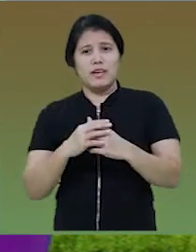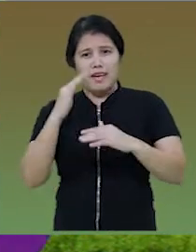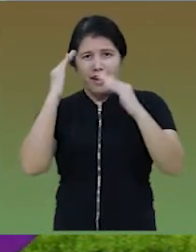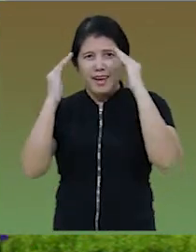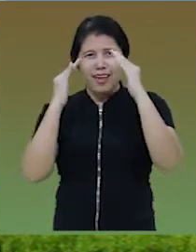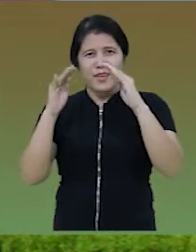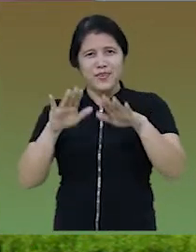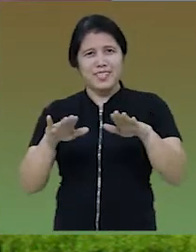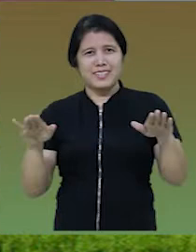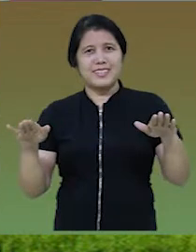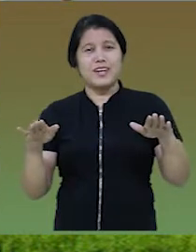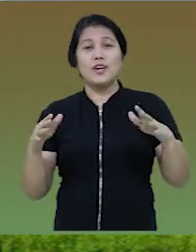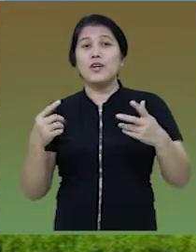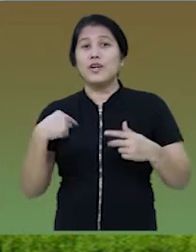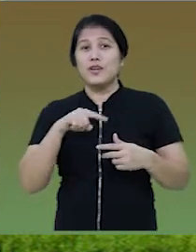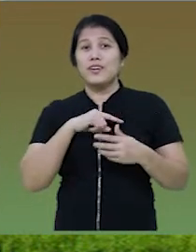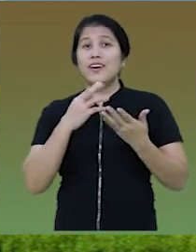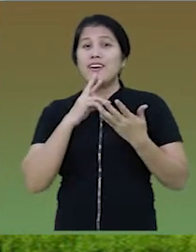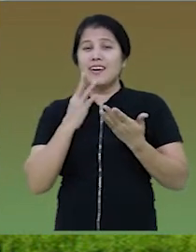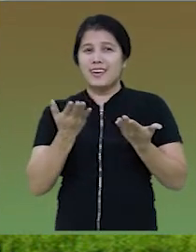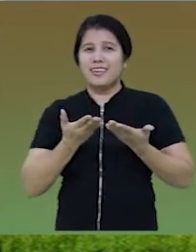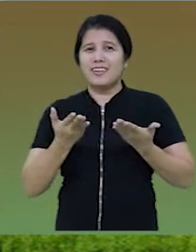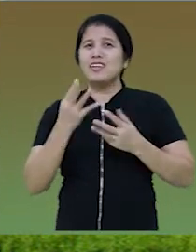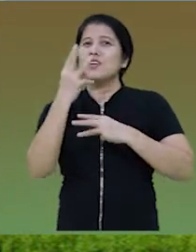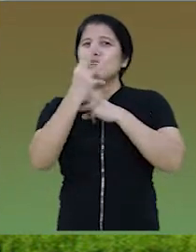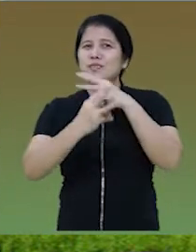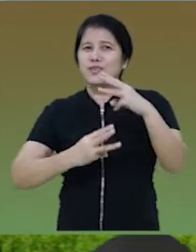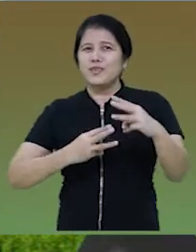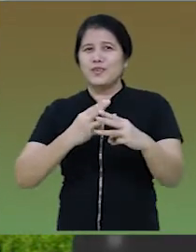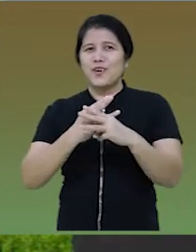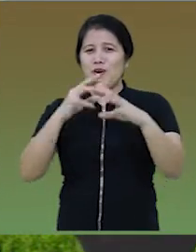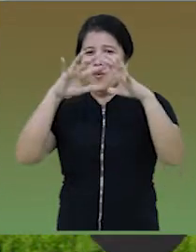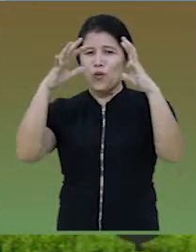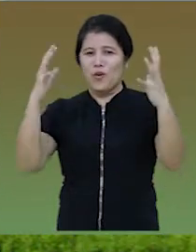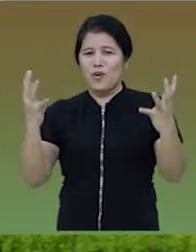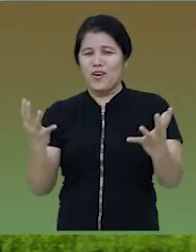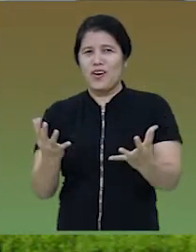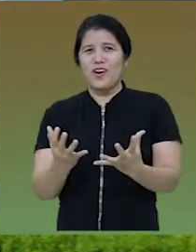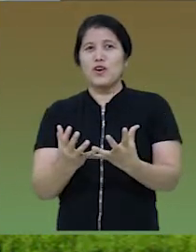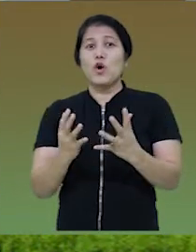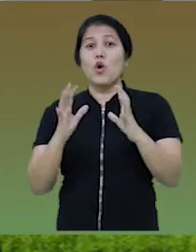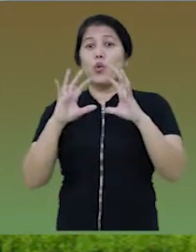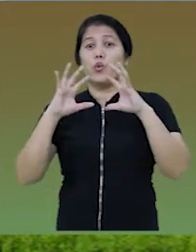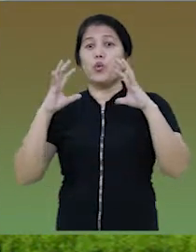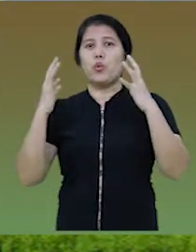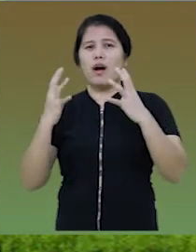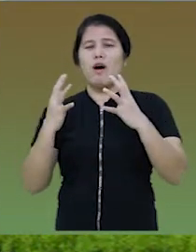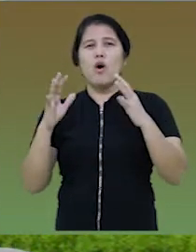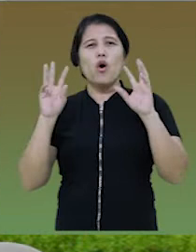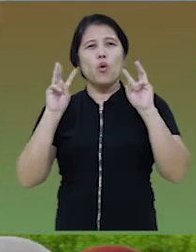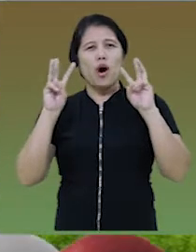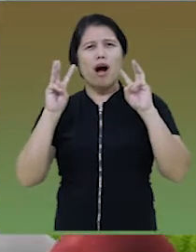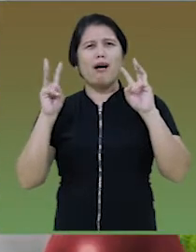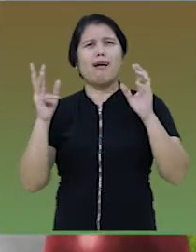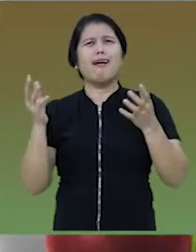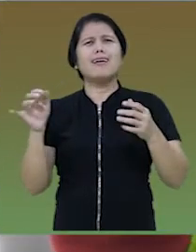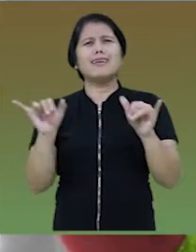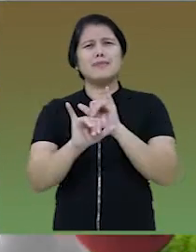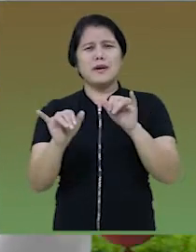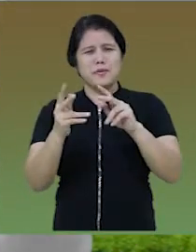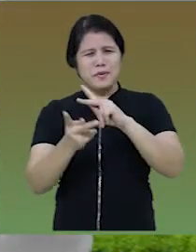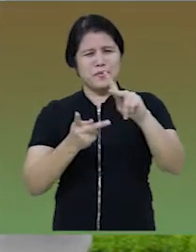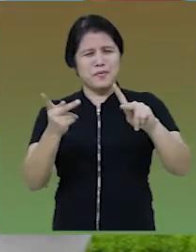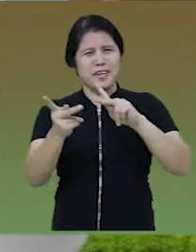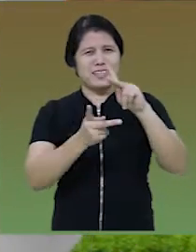Hello kids! Nandito kayo ngayon sa mundo ng mga lobo. Wow! Parang may party po! Iba't iba